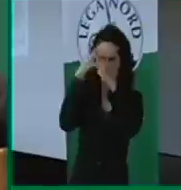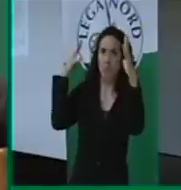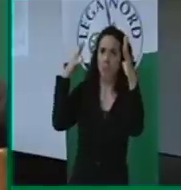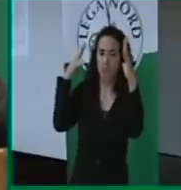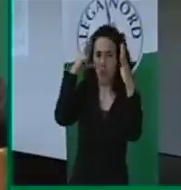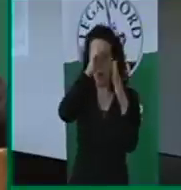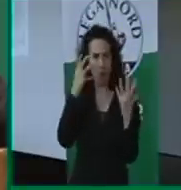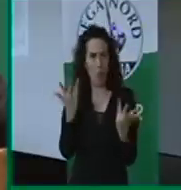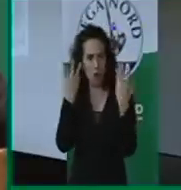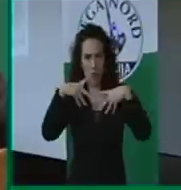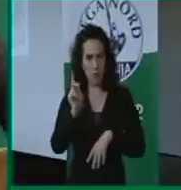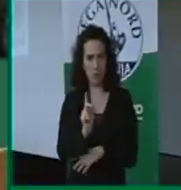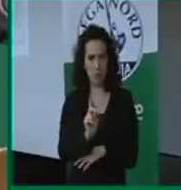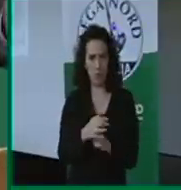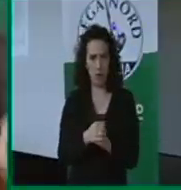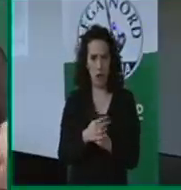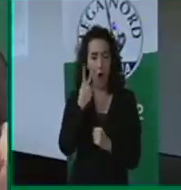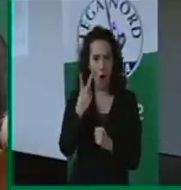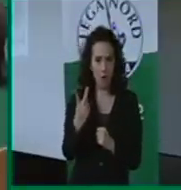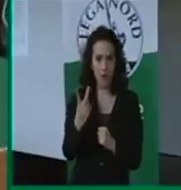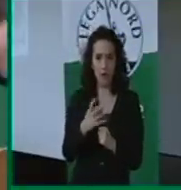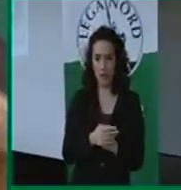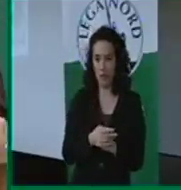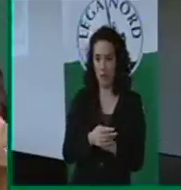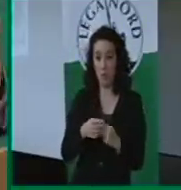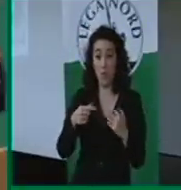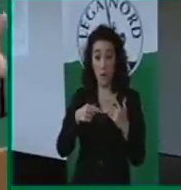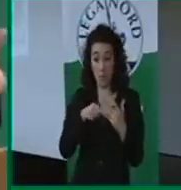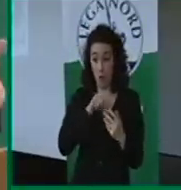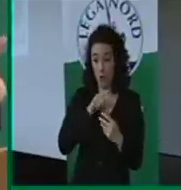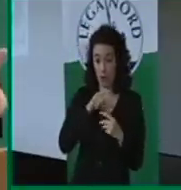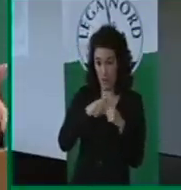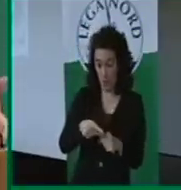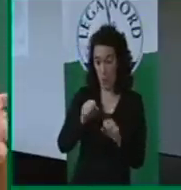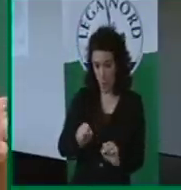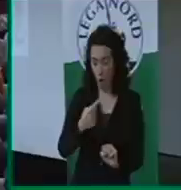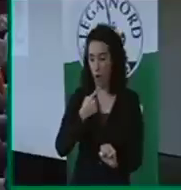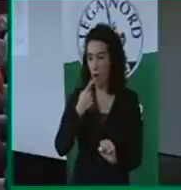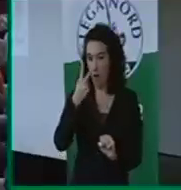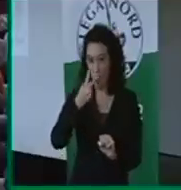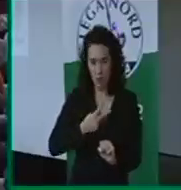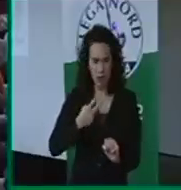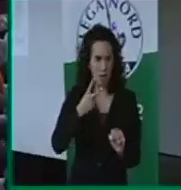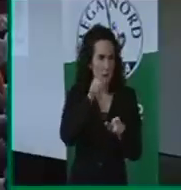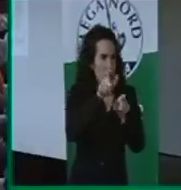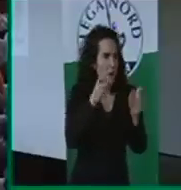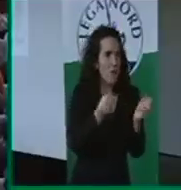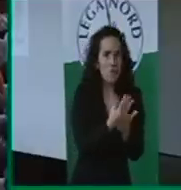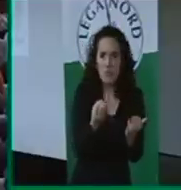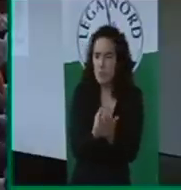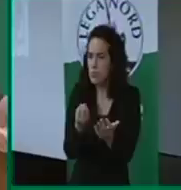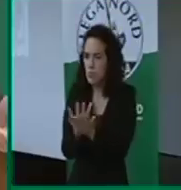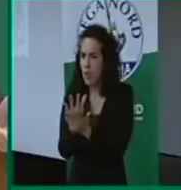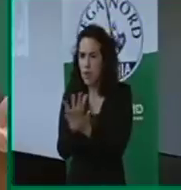network Si si scriveva e vedo moglie in prima fila può testimoniare ero occupato di Ma cosa stanno facendo cosa stanno facendo Cosa stanno